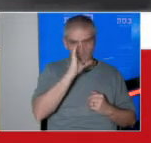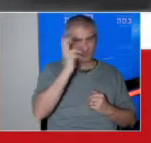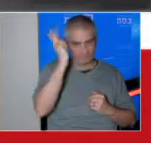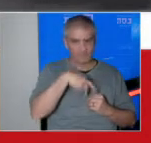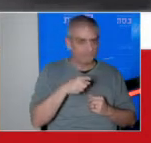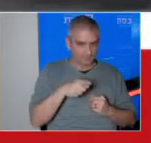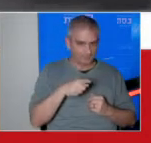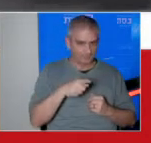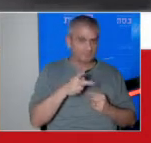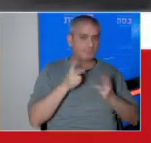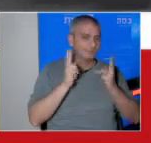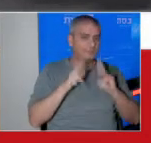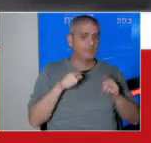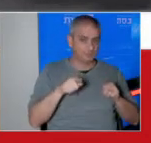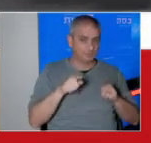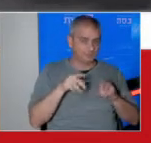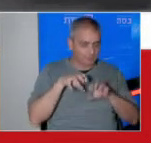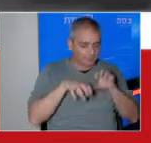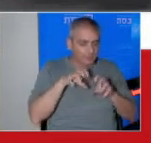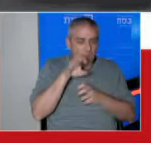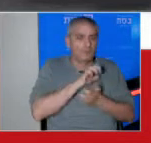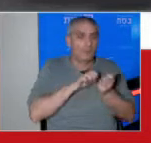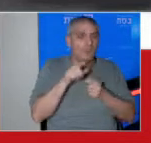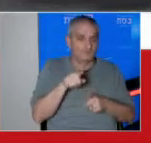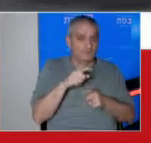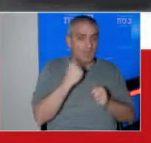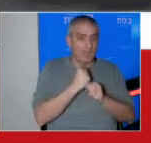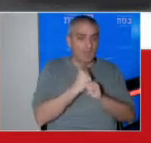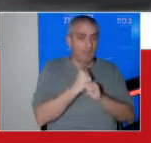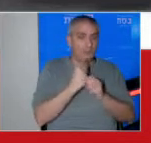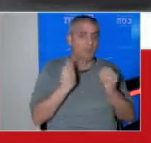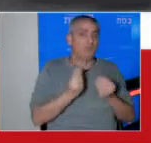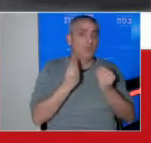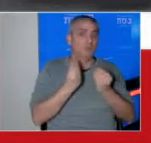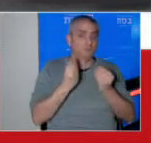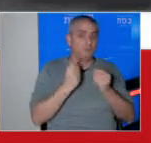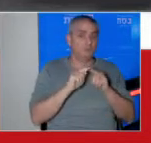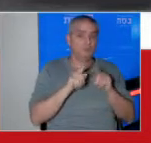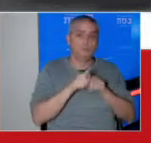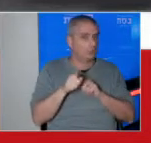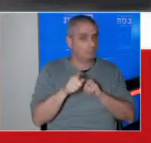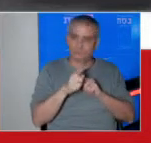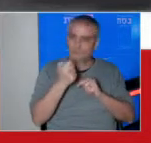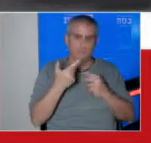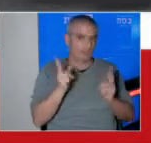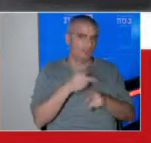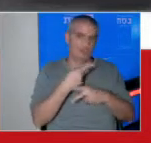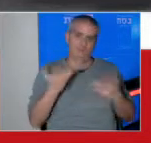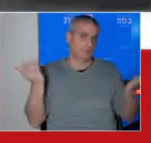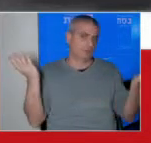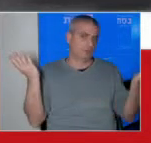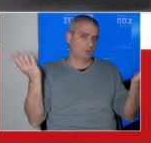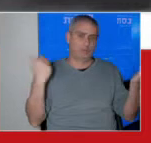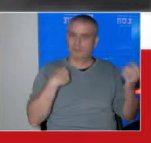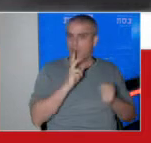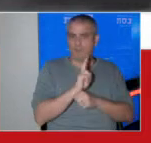מבינים פה, שהיכולת בפאזל הסופר מורכב הזה, לעשות צעד, צעד מהסוג הזה, הוא כמעט בלתי אפשרי. ועכשיו